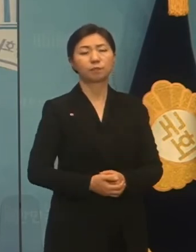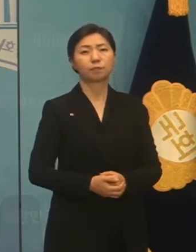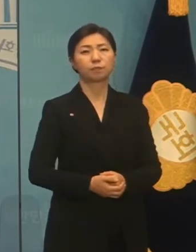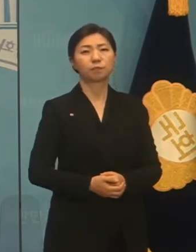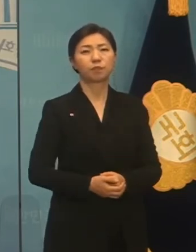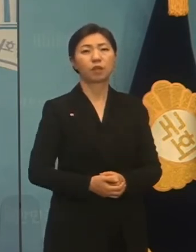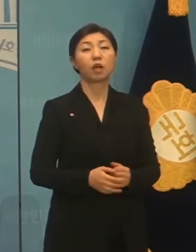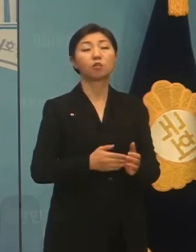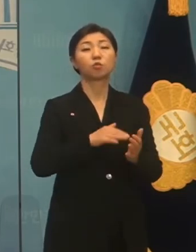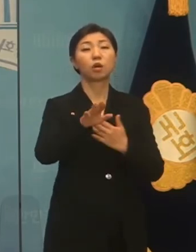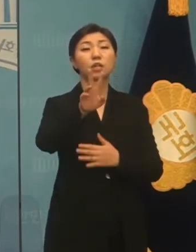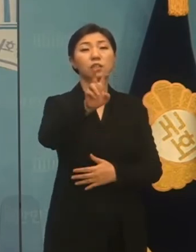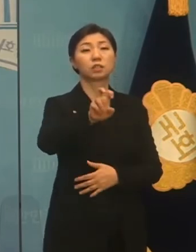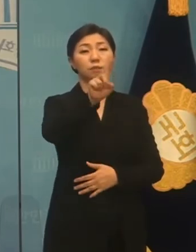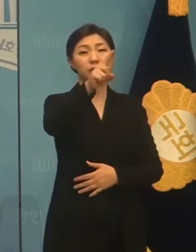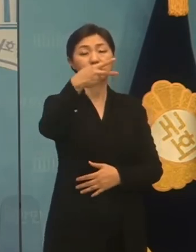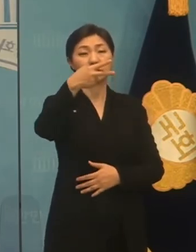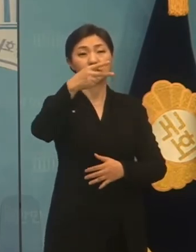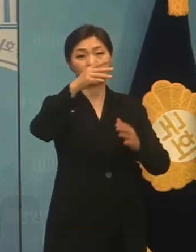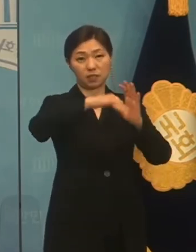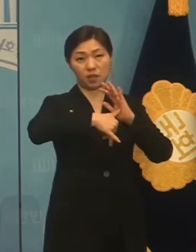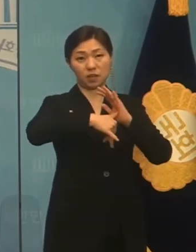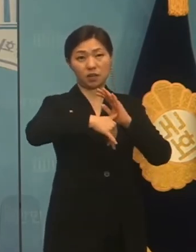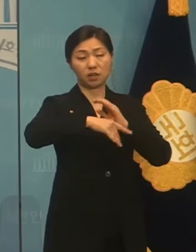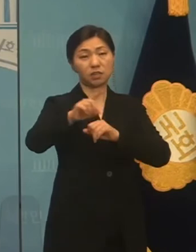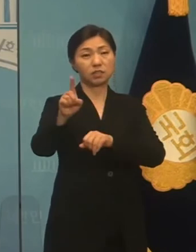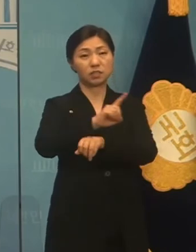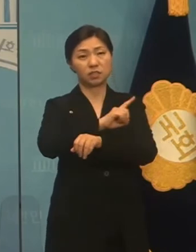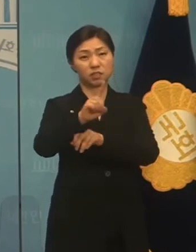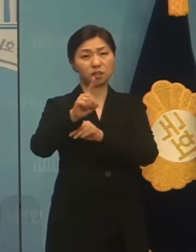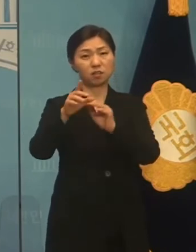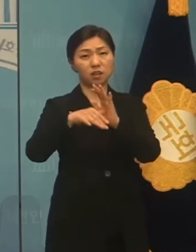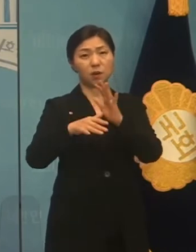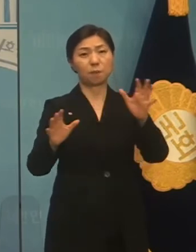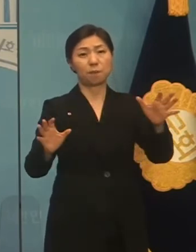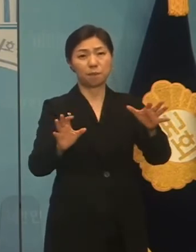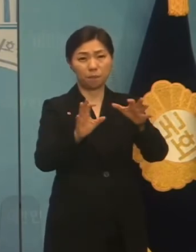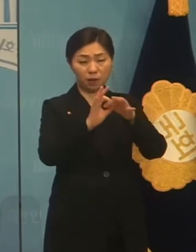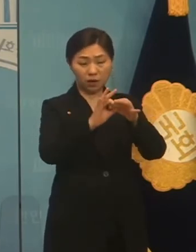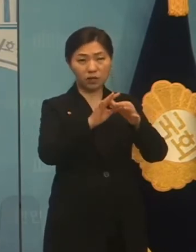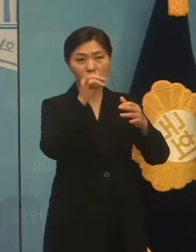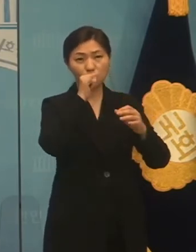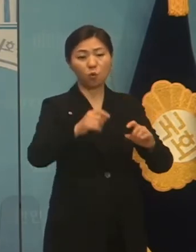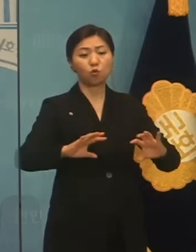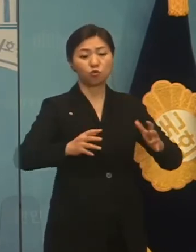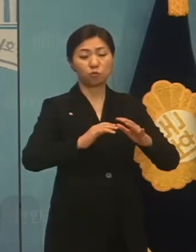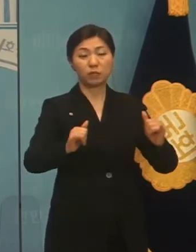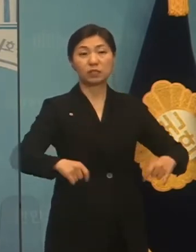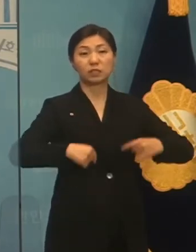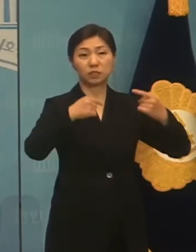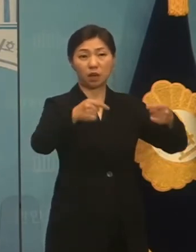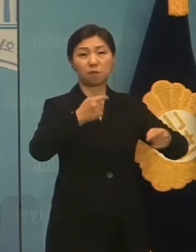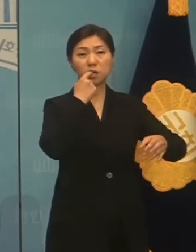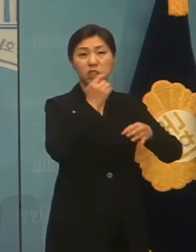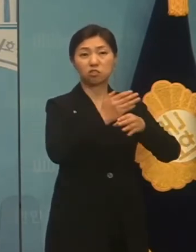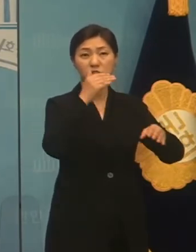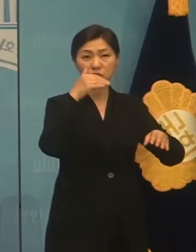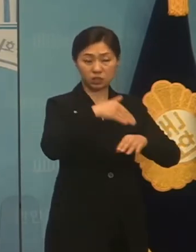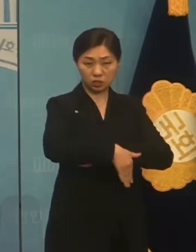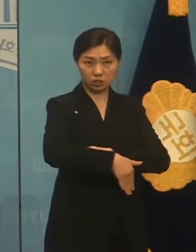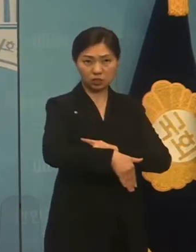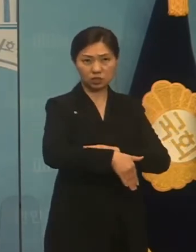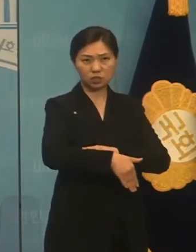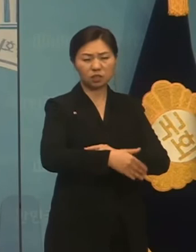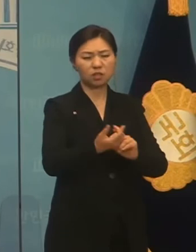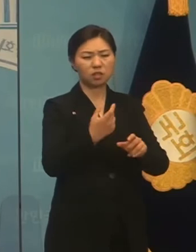21세기 디지털 시대에 맞는 국민의 참여 민주주의가 활성화될 수 있도록